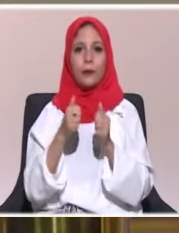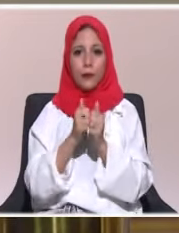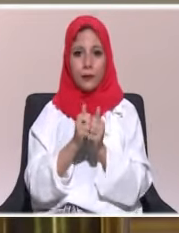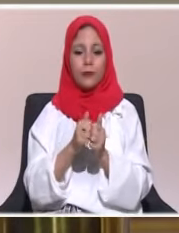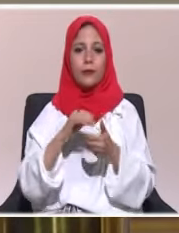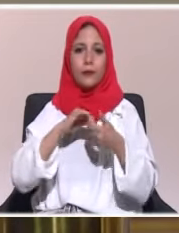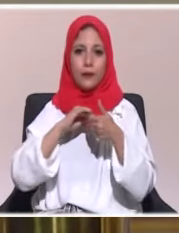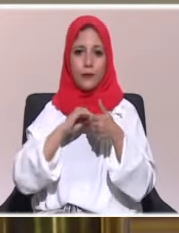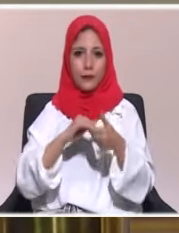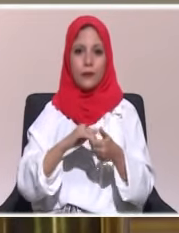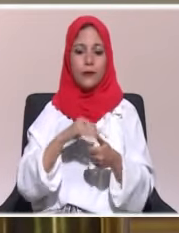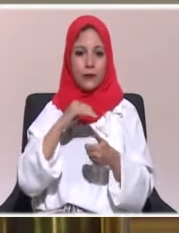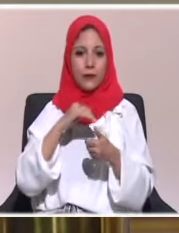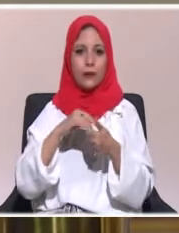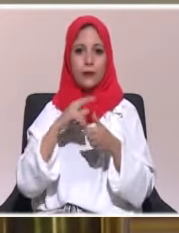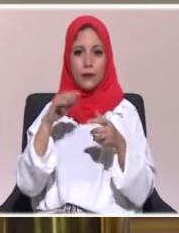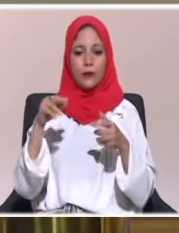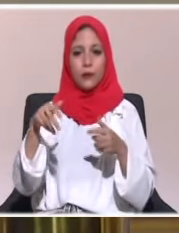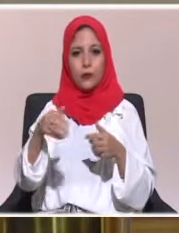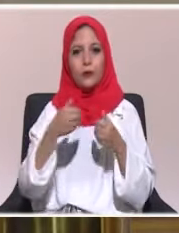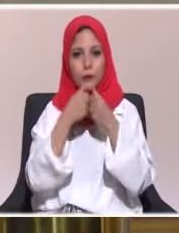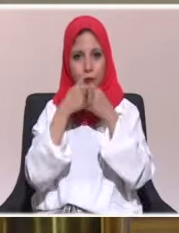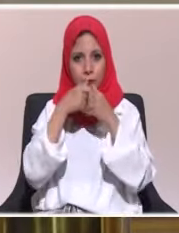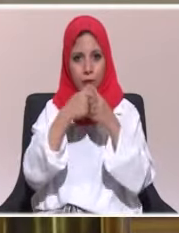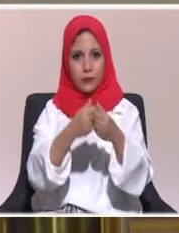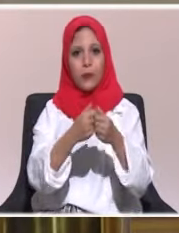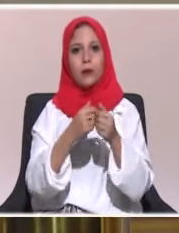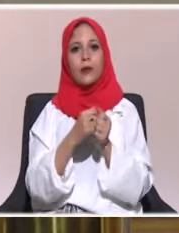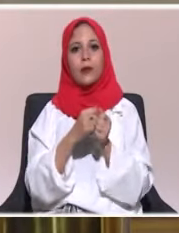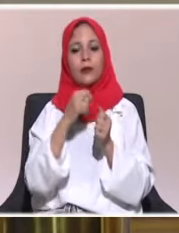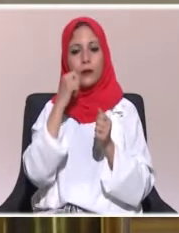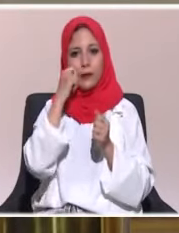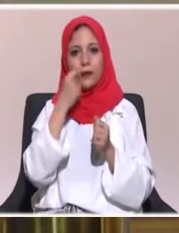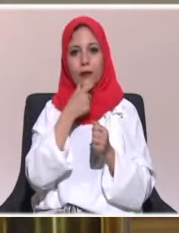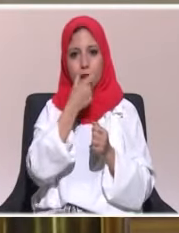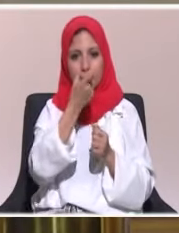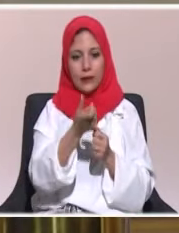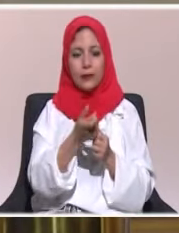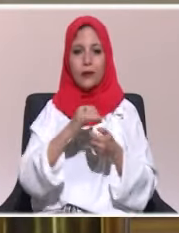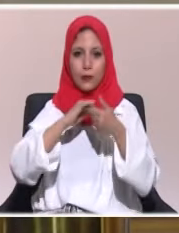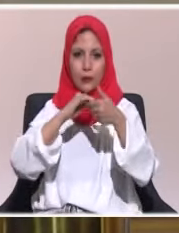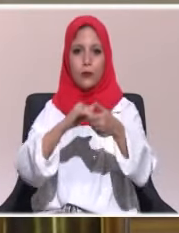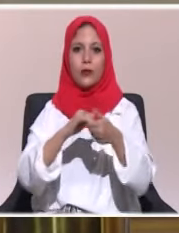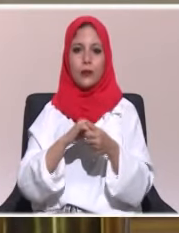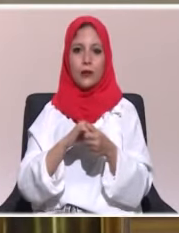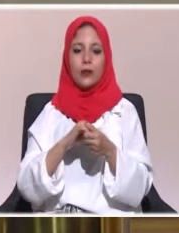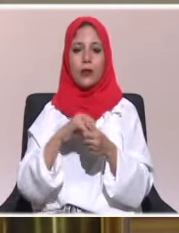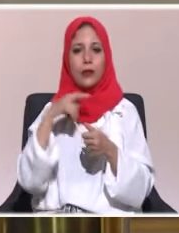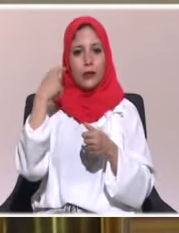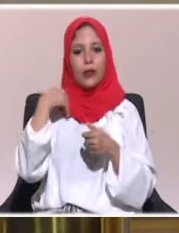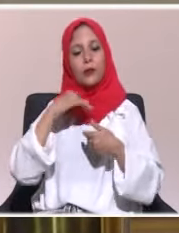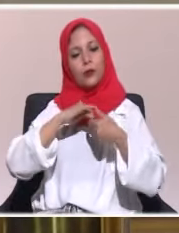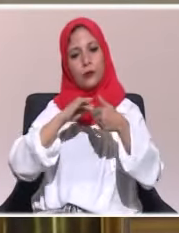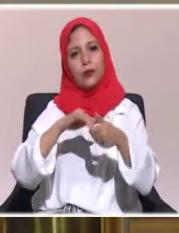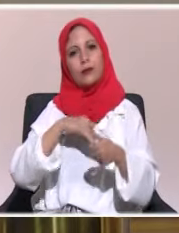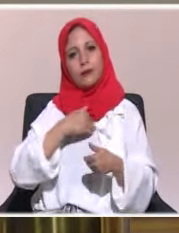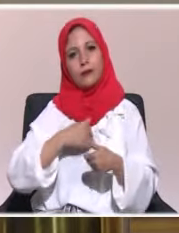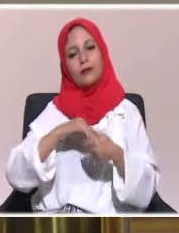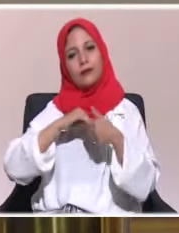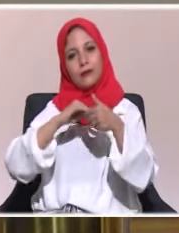على مدى مشوارنا الطويل مع بعض. قدرنا نكون لسان حالكم، قدرنا نعبر عنكم ونسلط